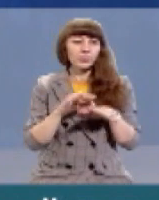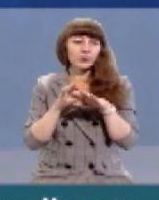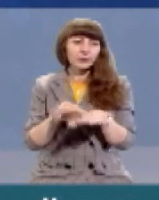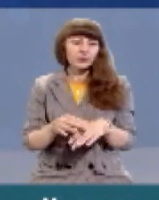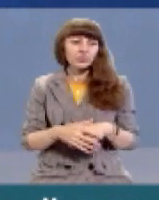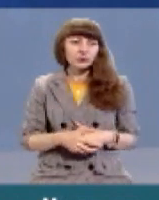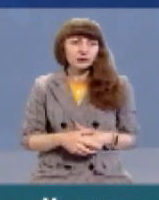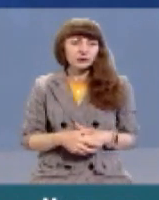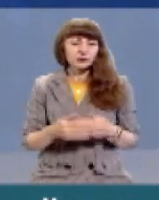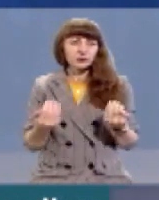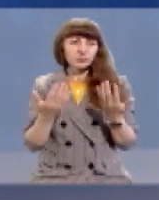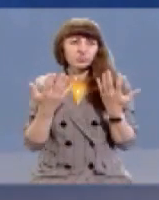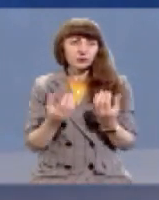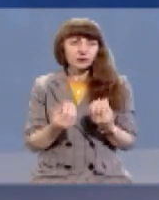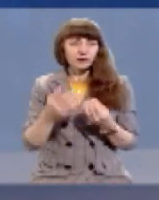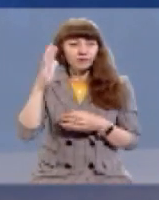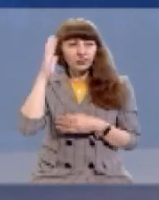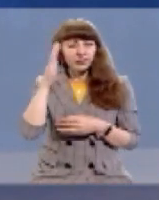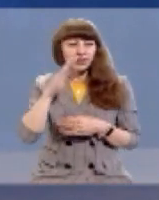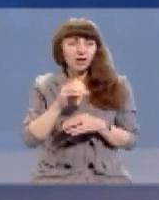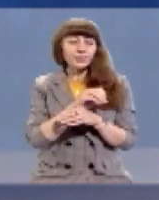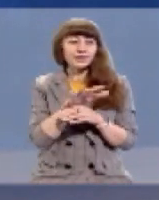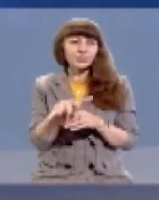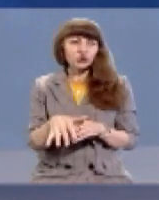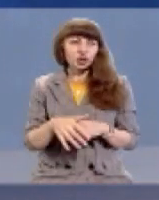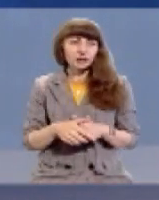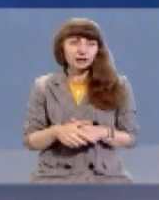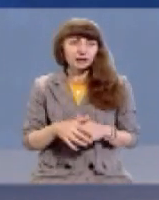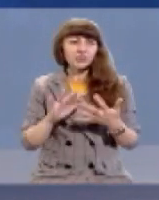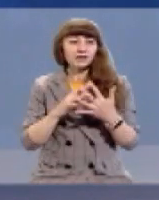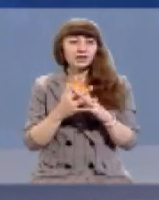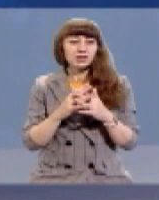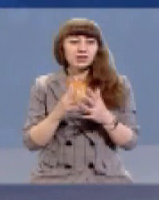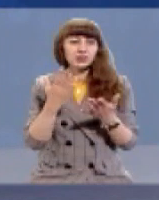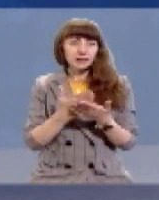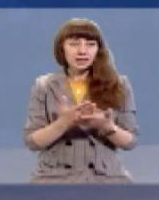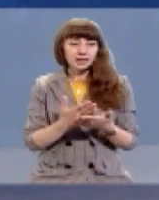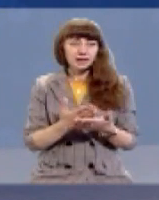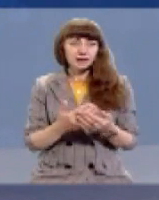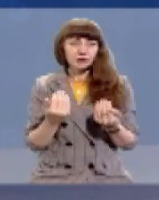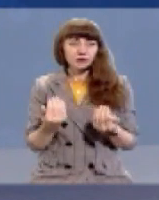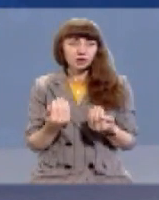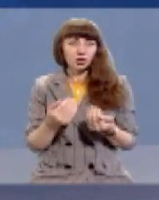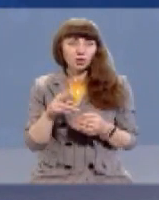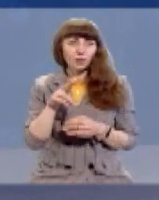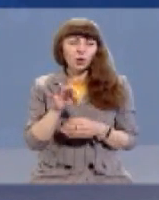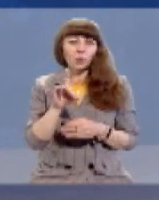работы? На данный момент водоснабжение в населенном пункте есть. Вода сейчас по